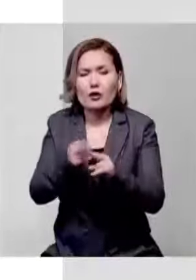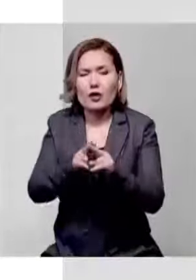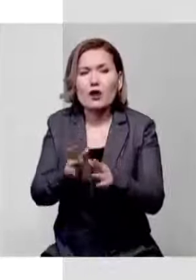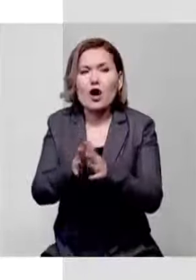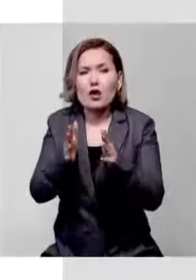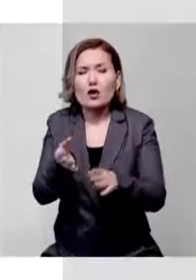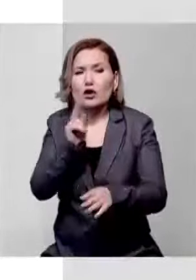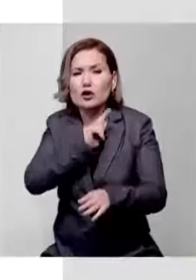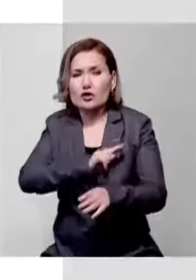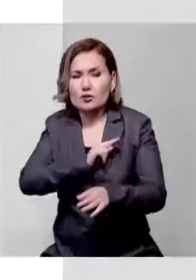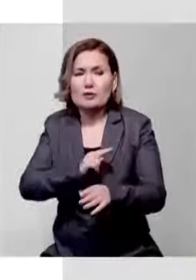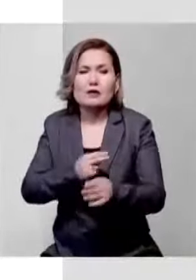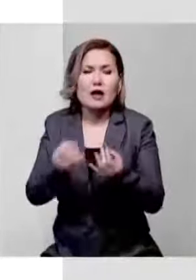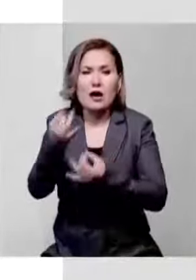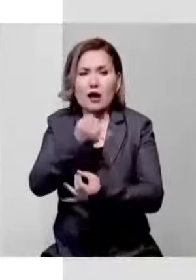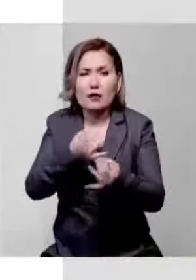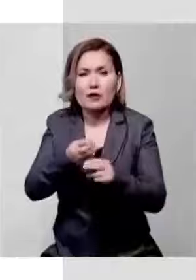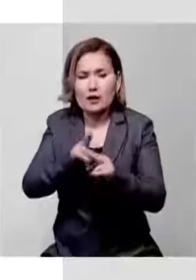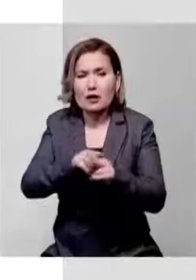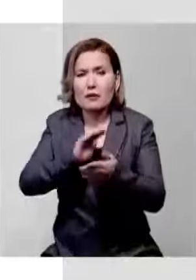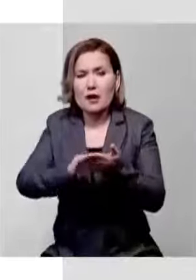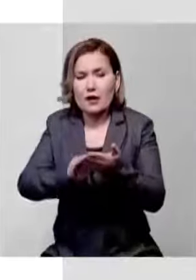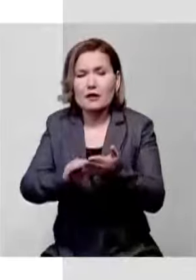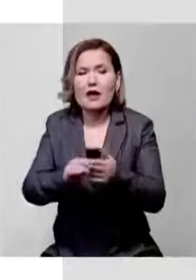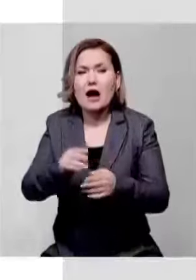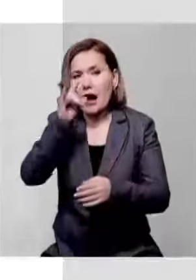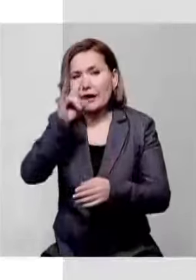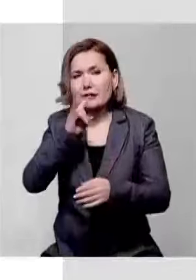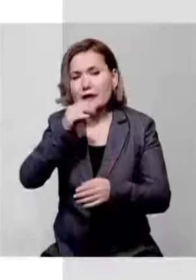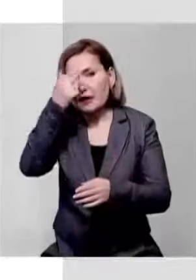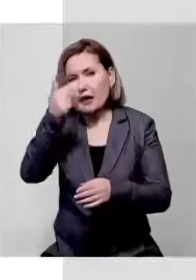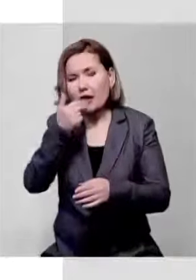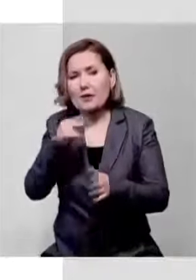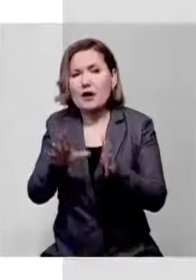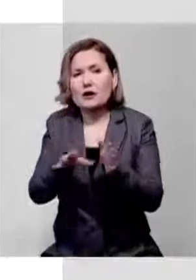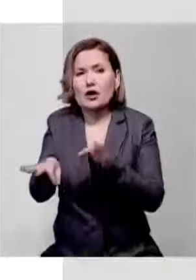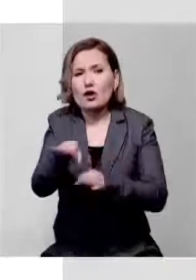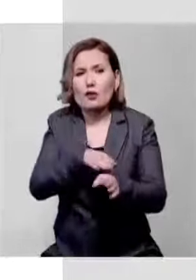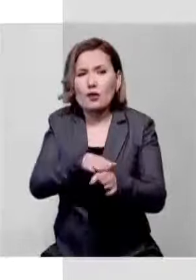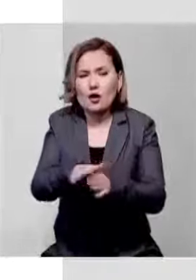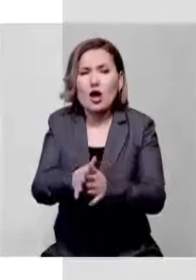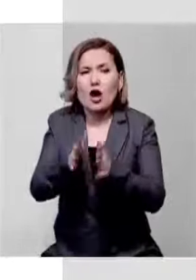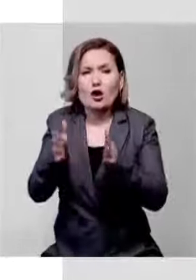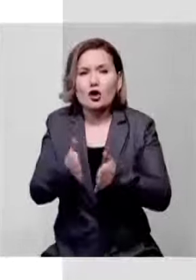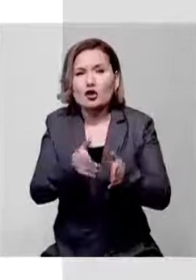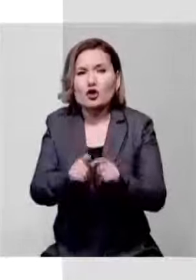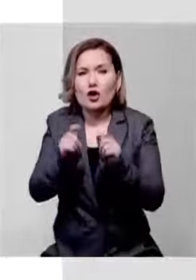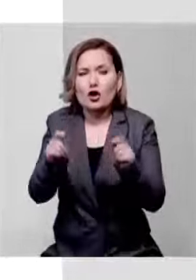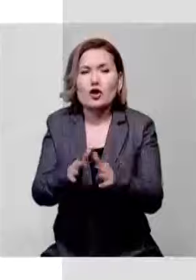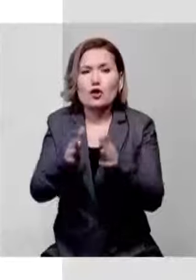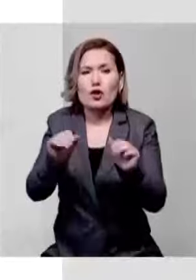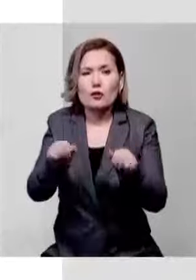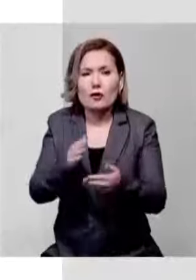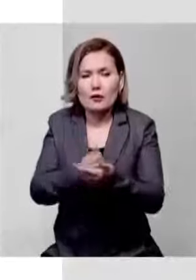нық қадамдар екені жазылды. Сондықтан екі ел өзара энергетикалық жобаларды жүзеге асыруға кең жол ашу мүмкін